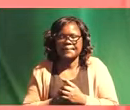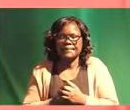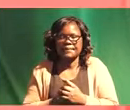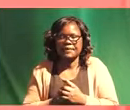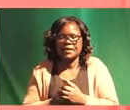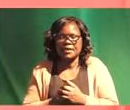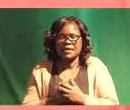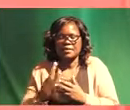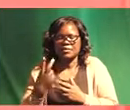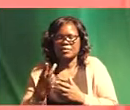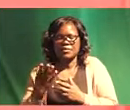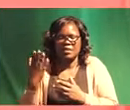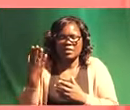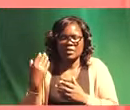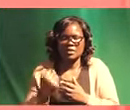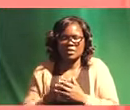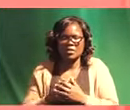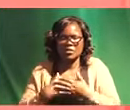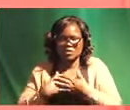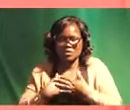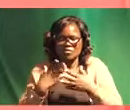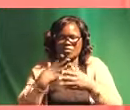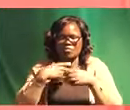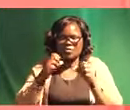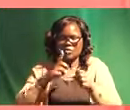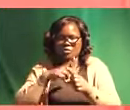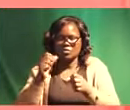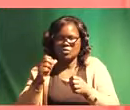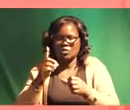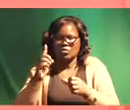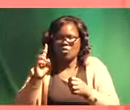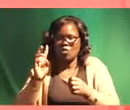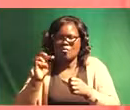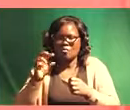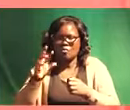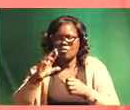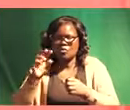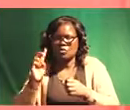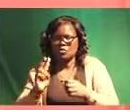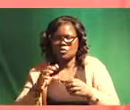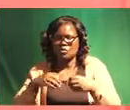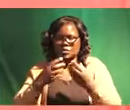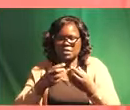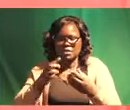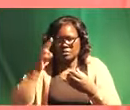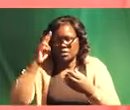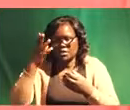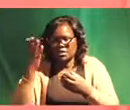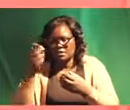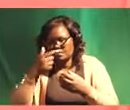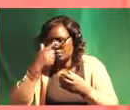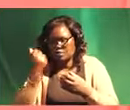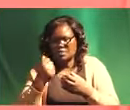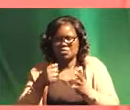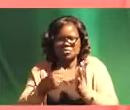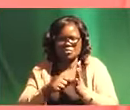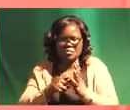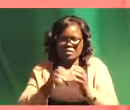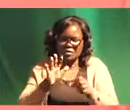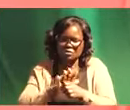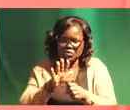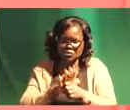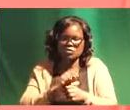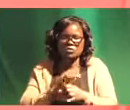Number 2, juzi mheshimiwa rais nilienda Ndumuru kupeleka rangers wetu, kwa sababu kulikuwa na shida